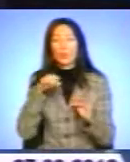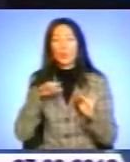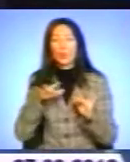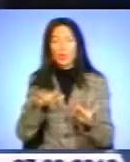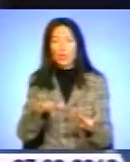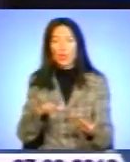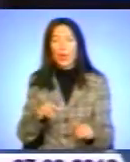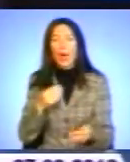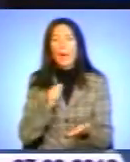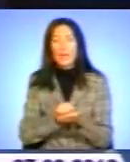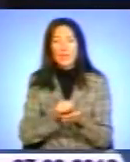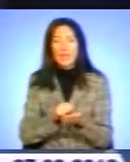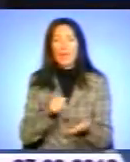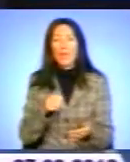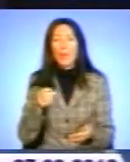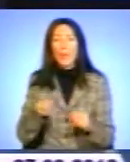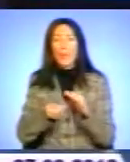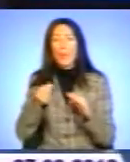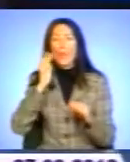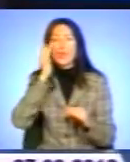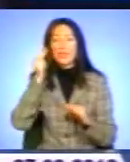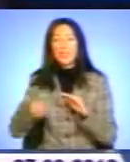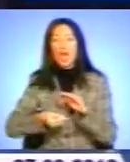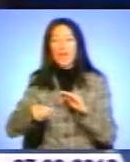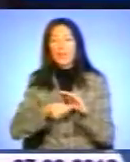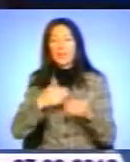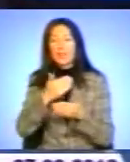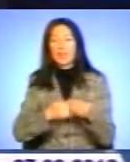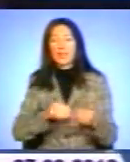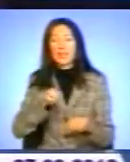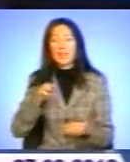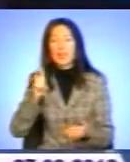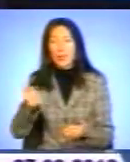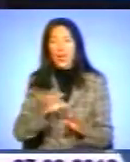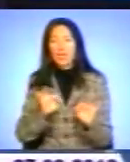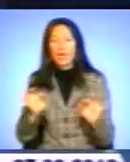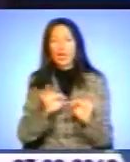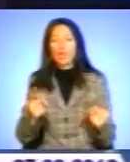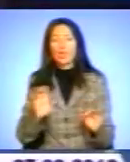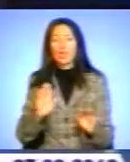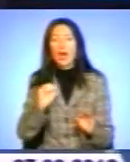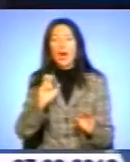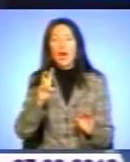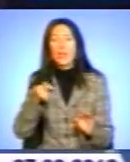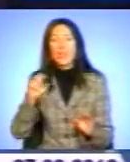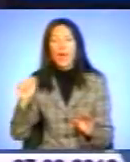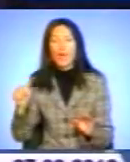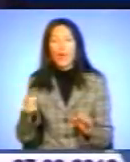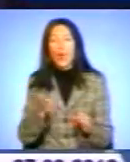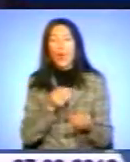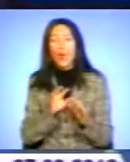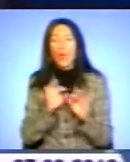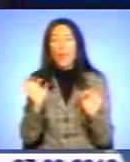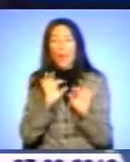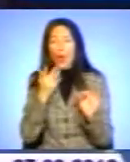процесу. Матеріали політичної агітації на каналі ТТБ транслюються лише в аналоговому мовленні. У цифровому форматі